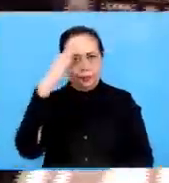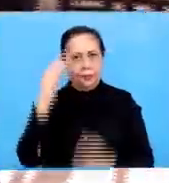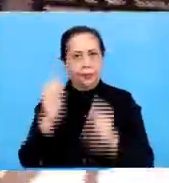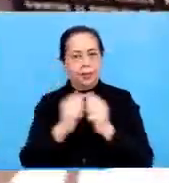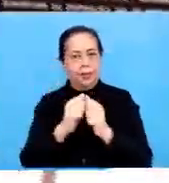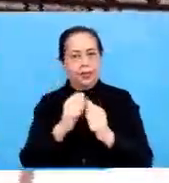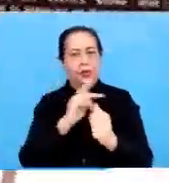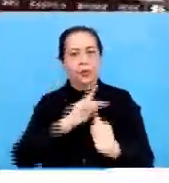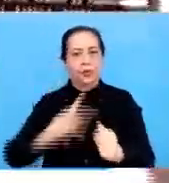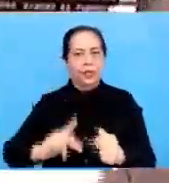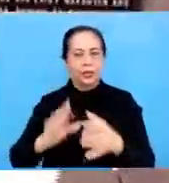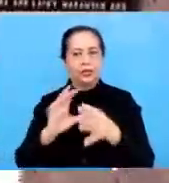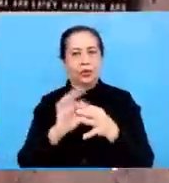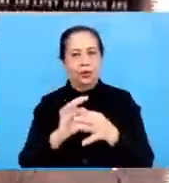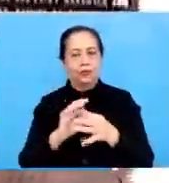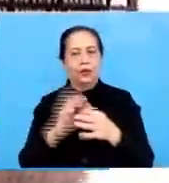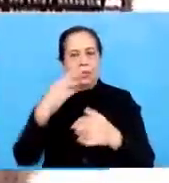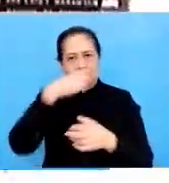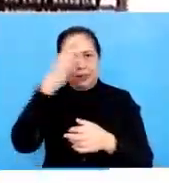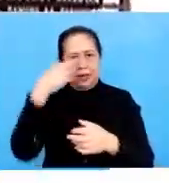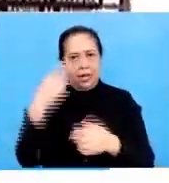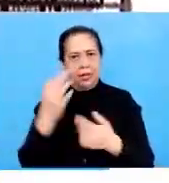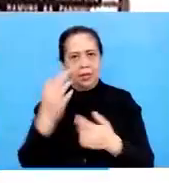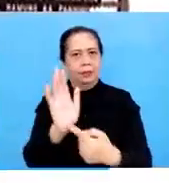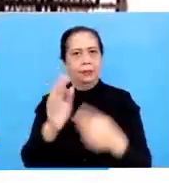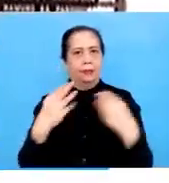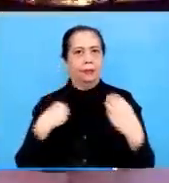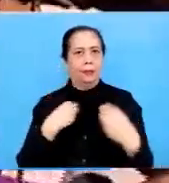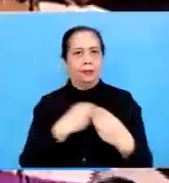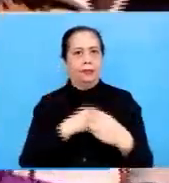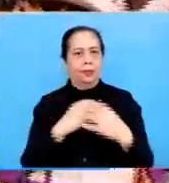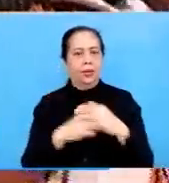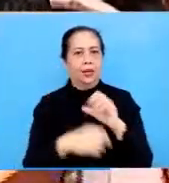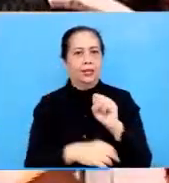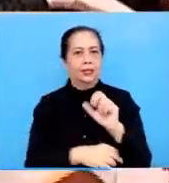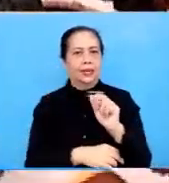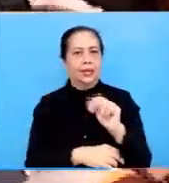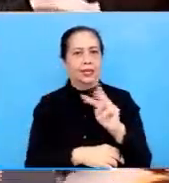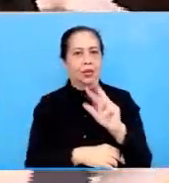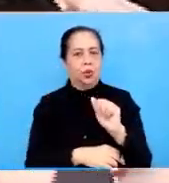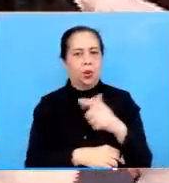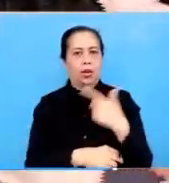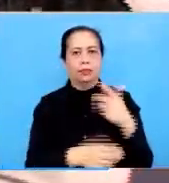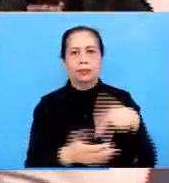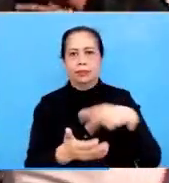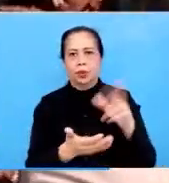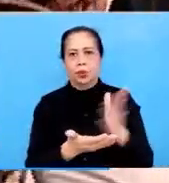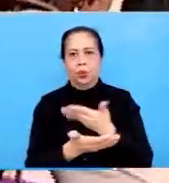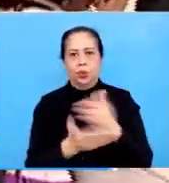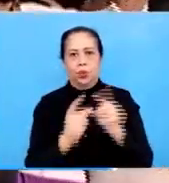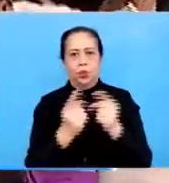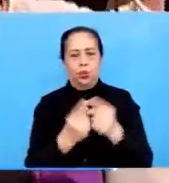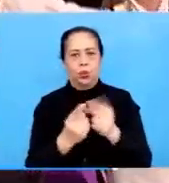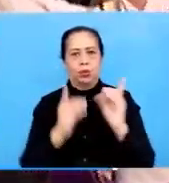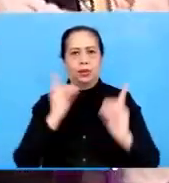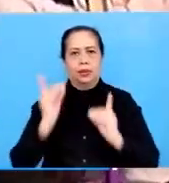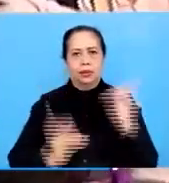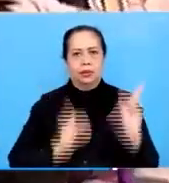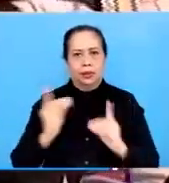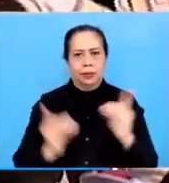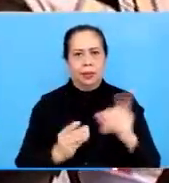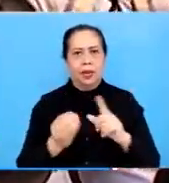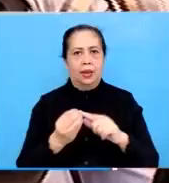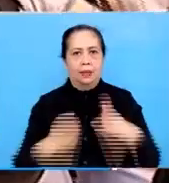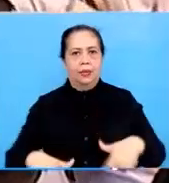Rizal. Sinundan ito ng pagtatanghal ng mga miyembro ng Sandiwang Kayamangi Folk Dance Troupe ng maikling dula tungkol sa buhay